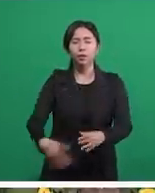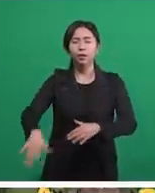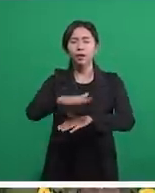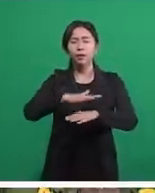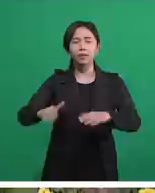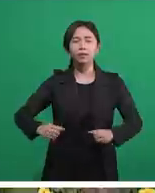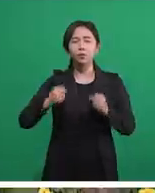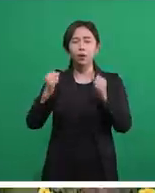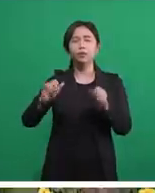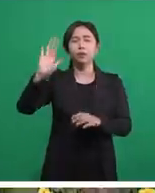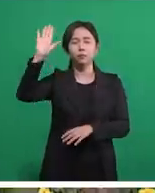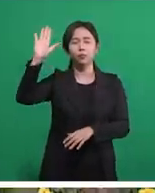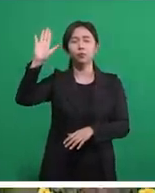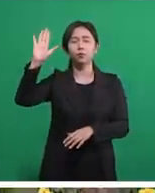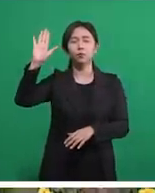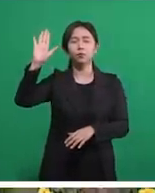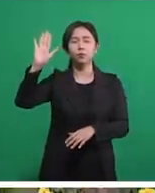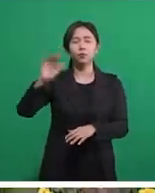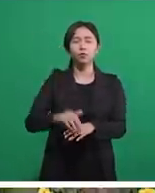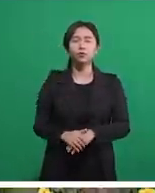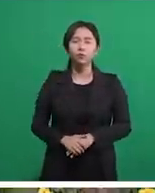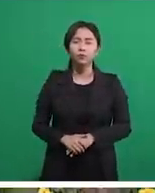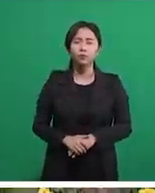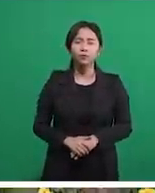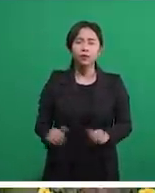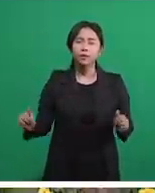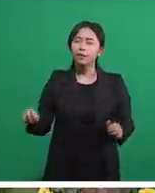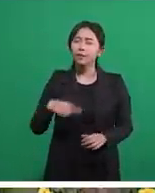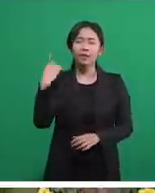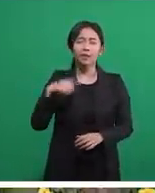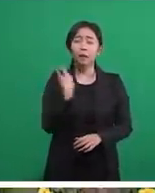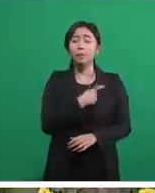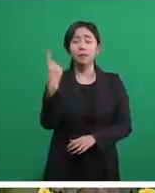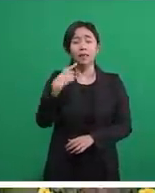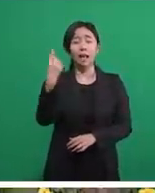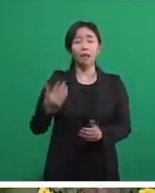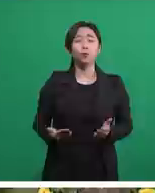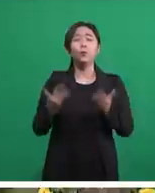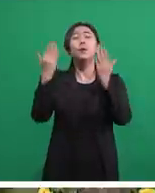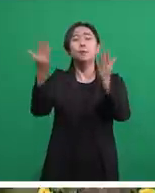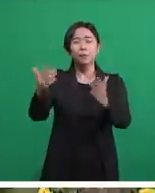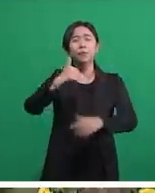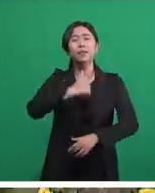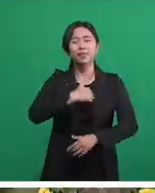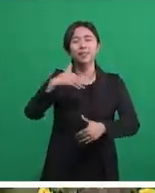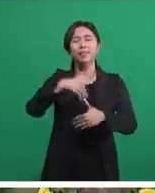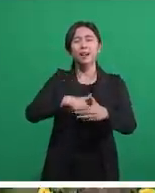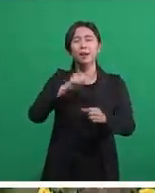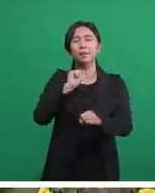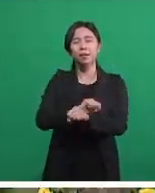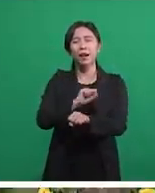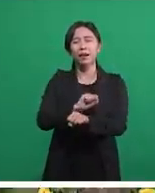atas kedaulatan kasih-Mu atas kami, dengan selalu mempersembahkan diri dalam setiap